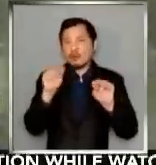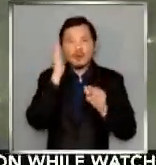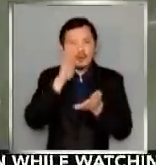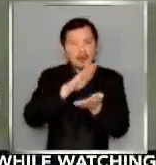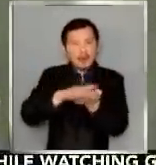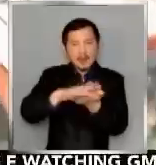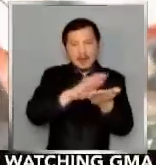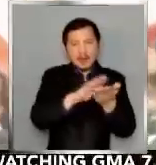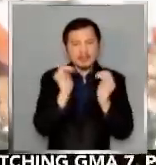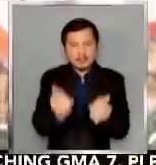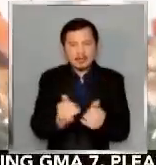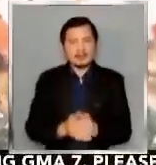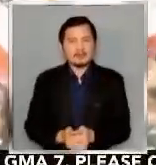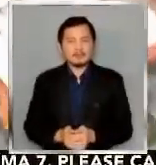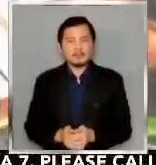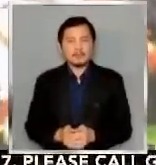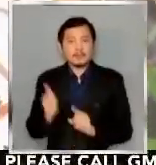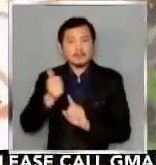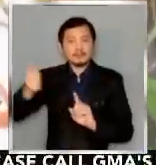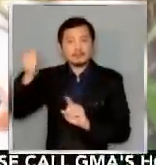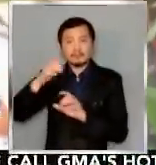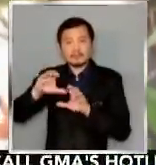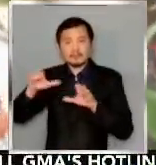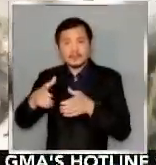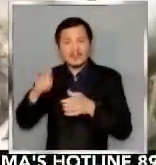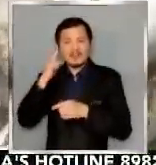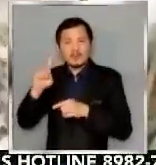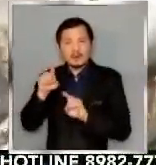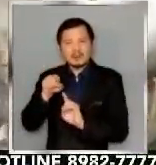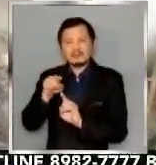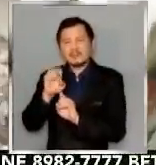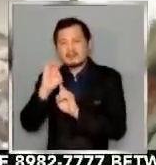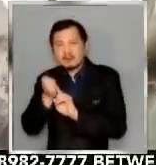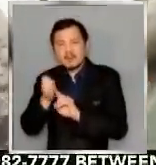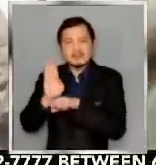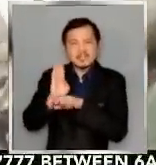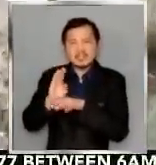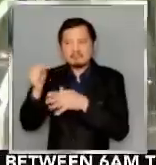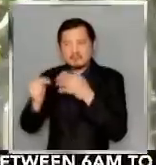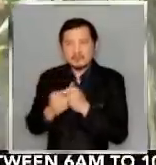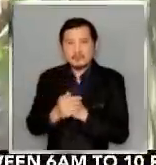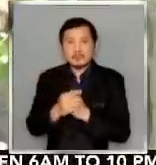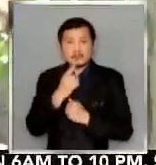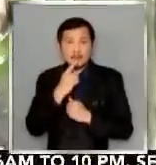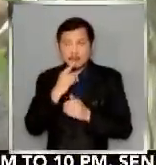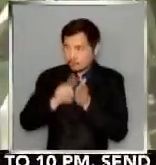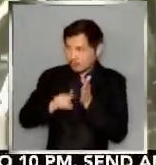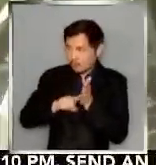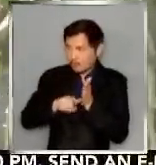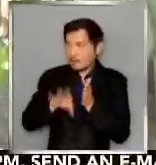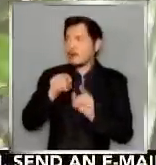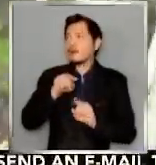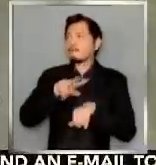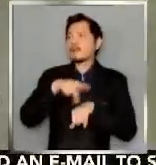Ocean Conservancy and McKinsey Center for Business and Environment ang nagsabing ikatlo tayong bansa sa nagpapadugyot ng